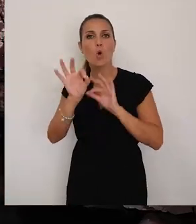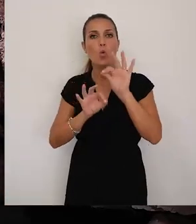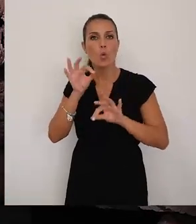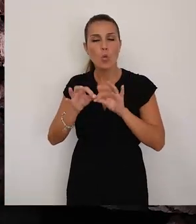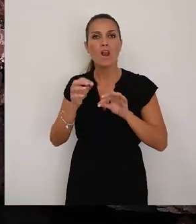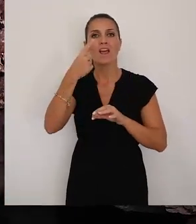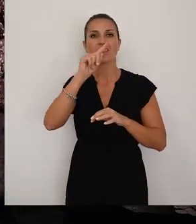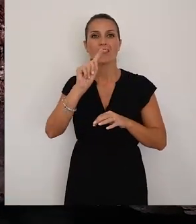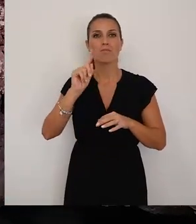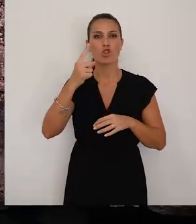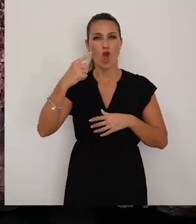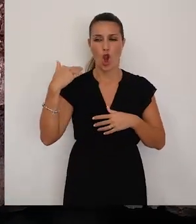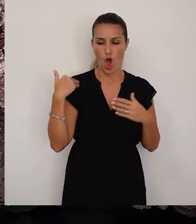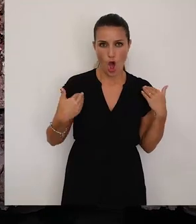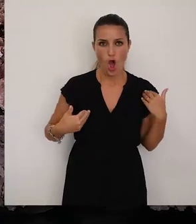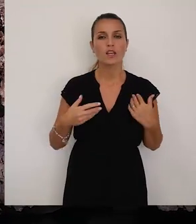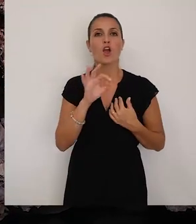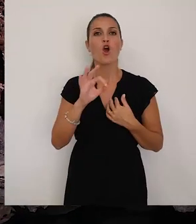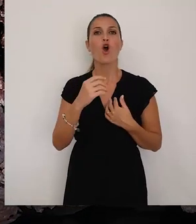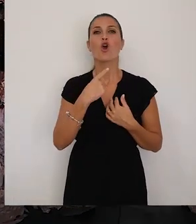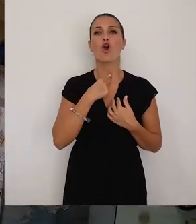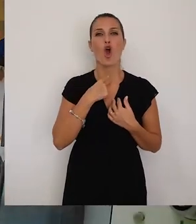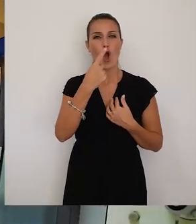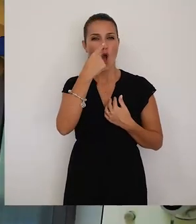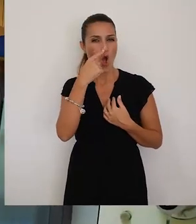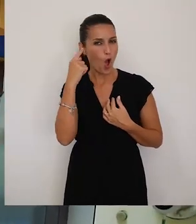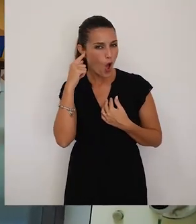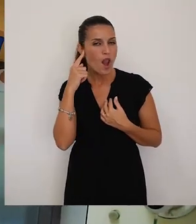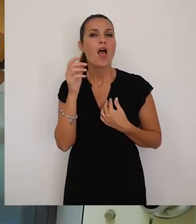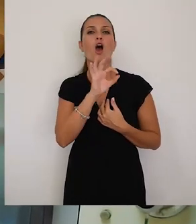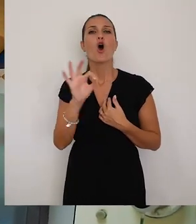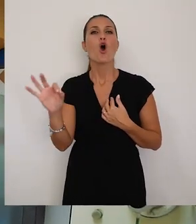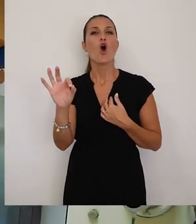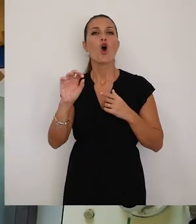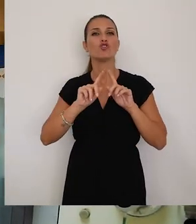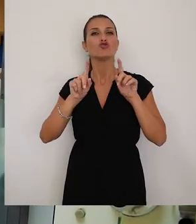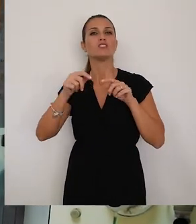di patologie reumatiche, otorino-laringoiatriche e ginecologiche.